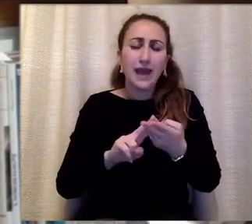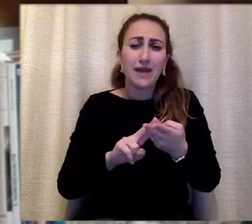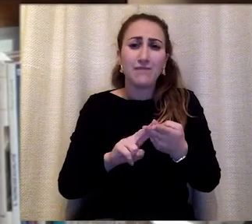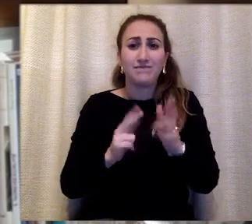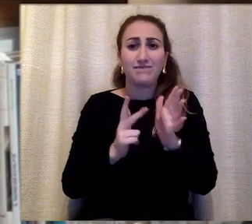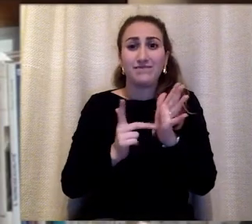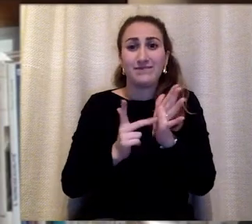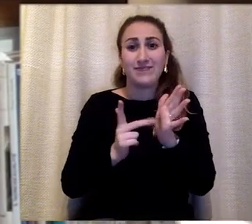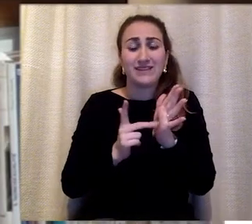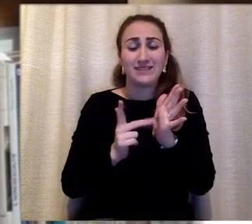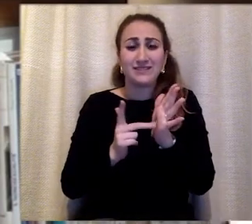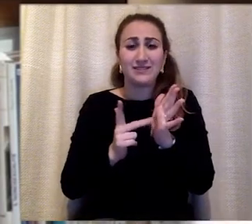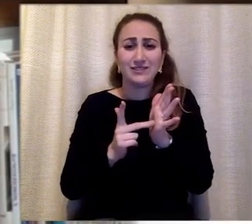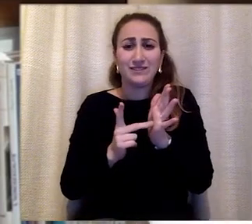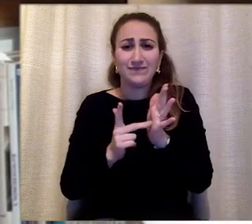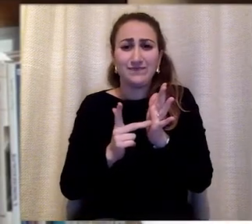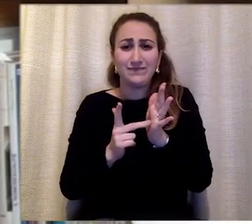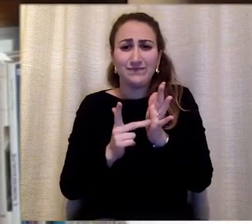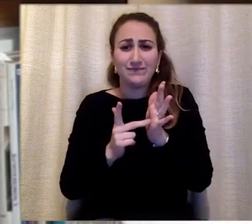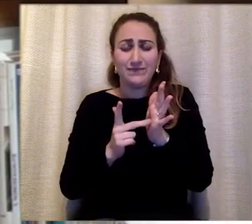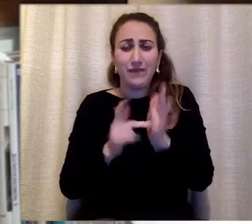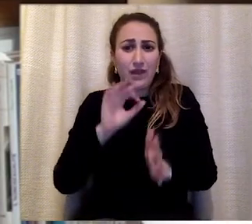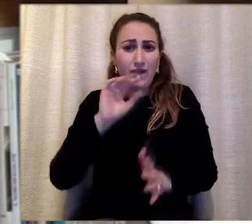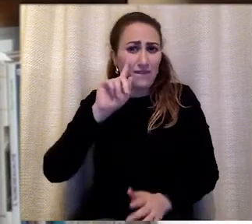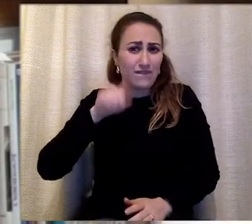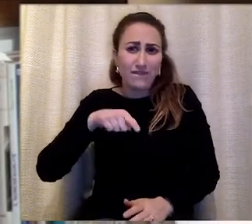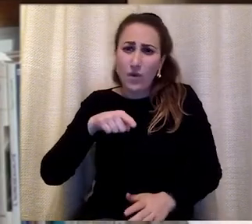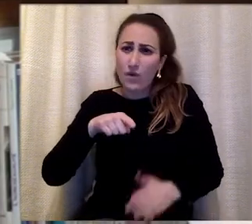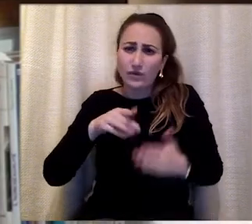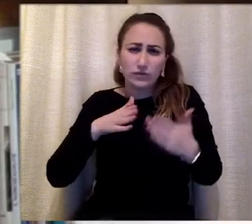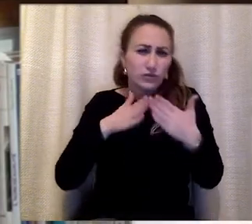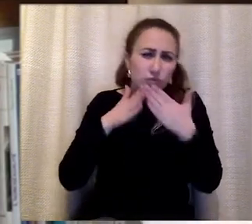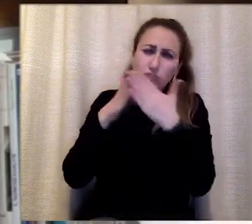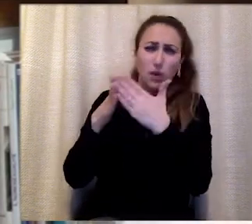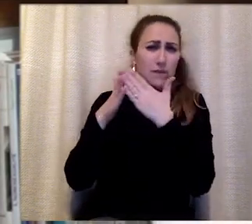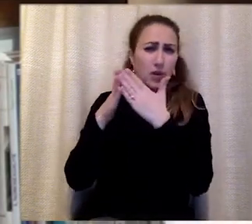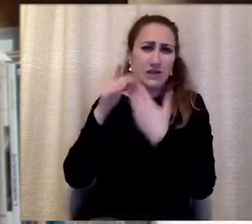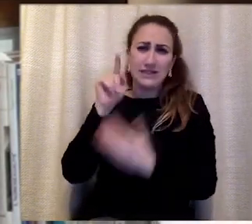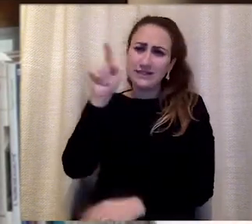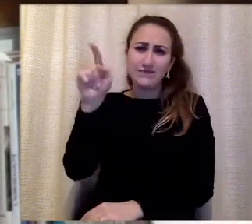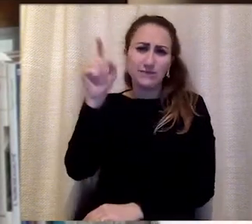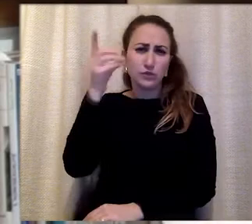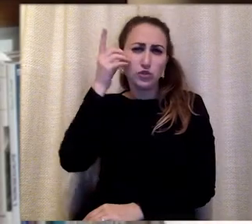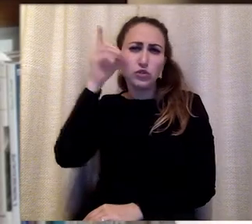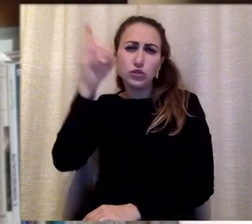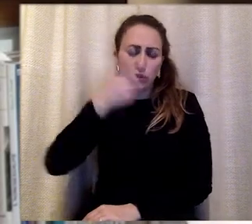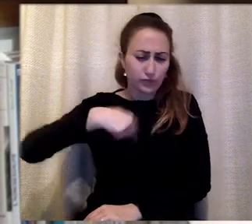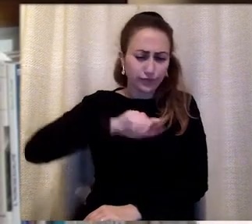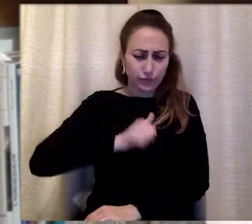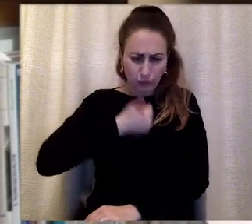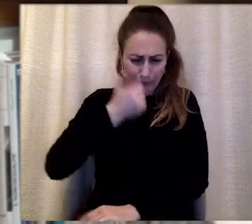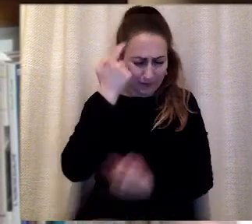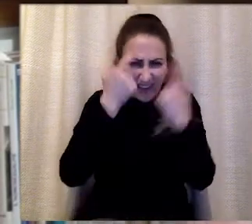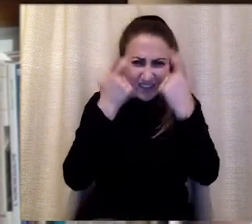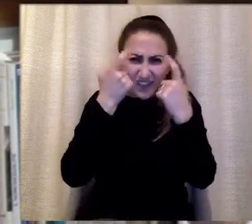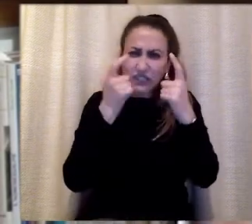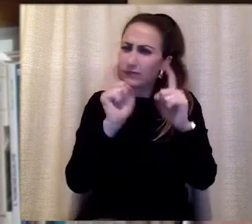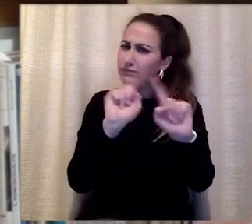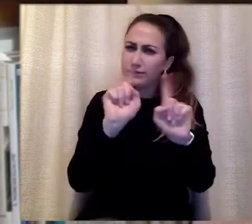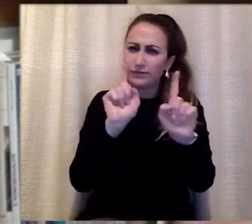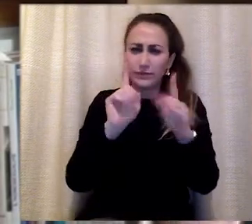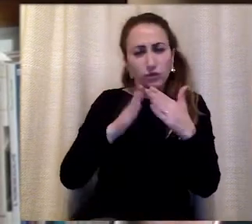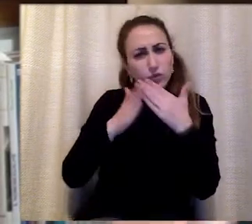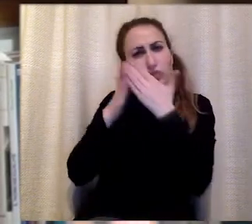c'est de dire « Seigneur, pourquoi cela arrive? Quel est le sens de ce que nous vivons ?» Et ce sens